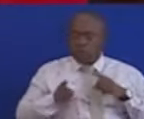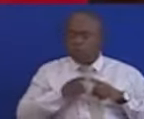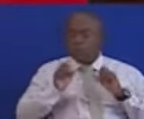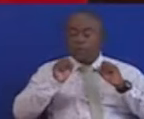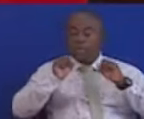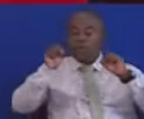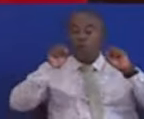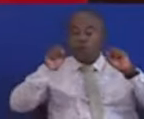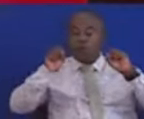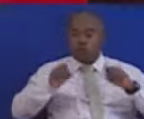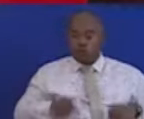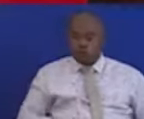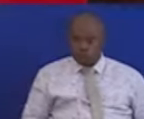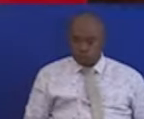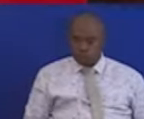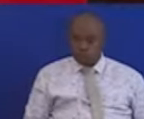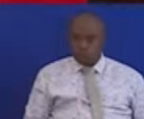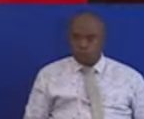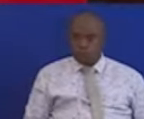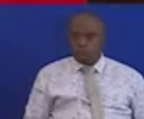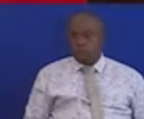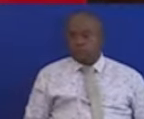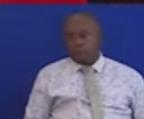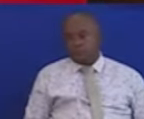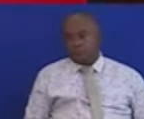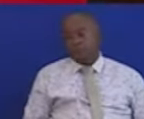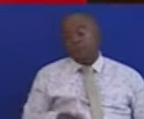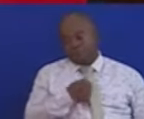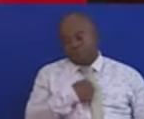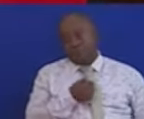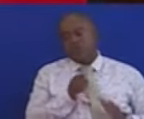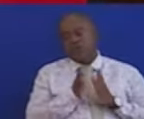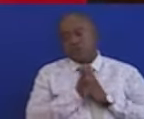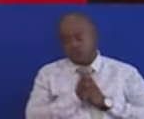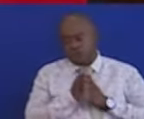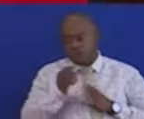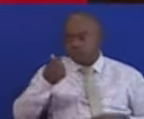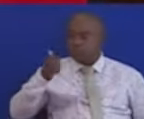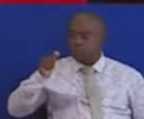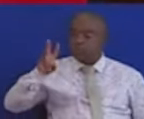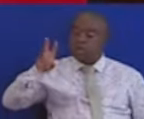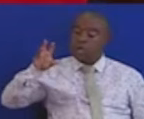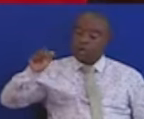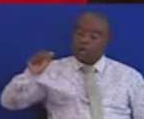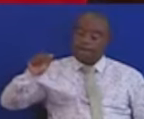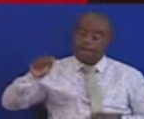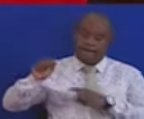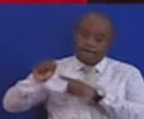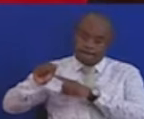hii mhh mwen yeki Mimi niwas kuru Sana hawa na